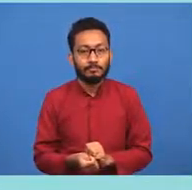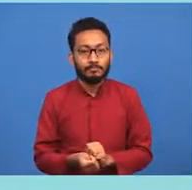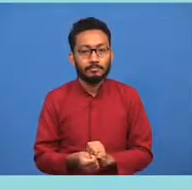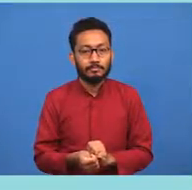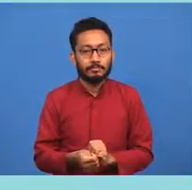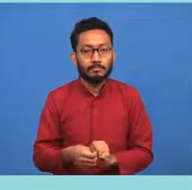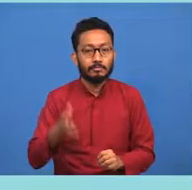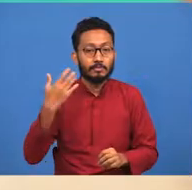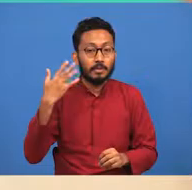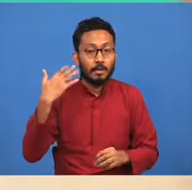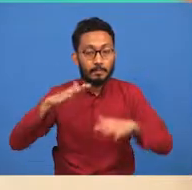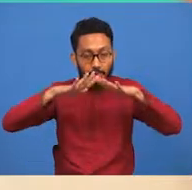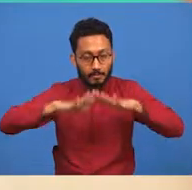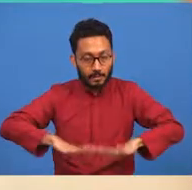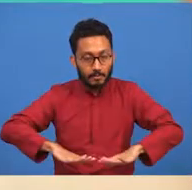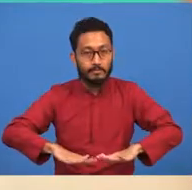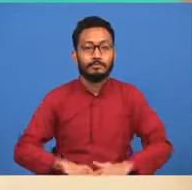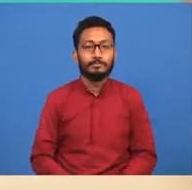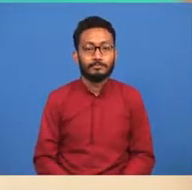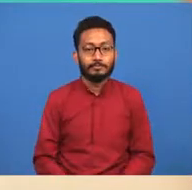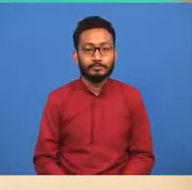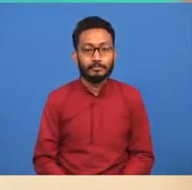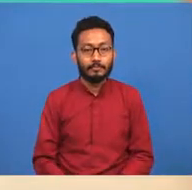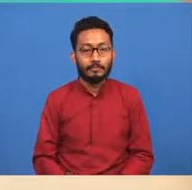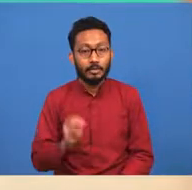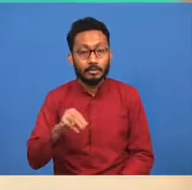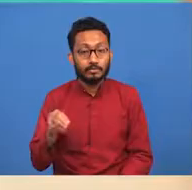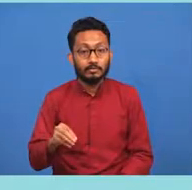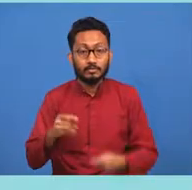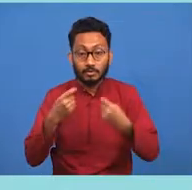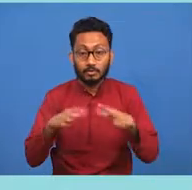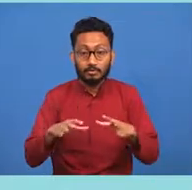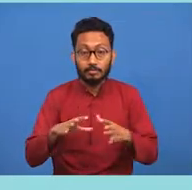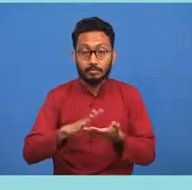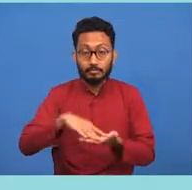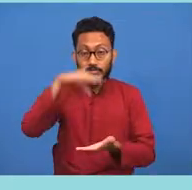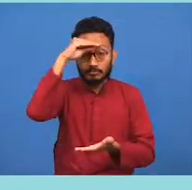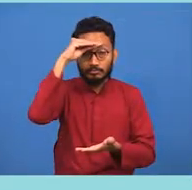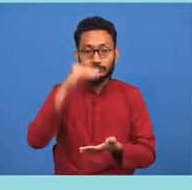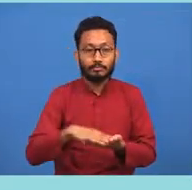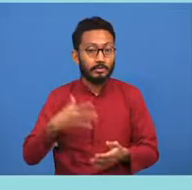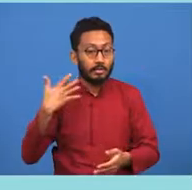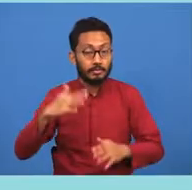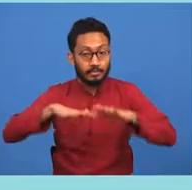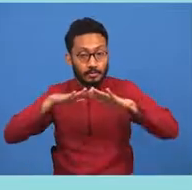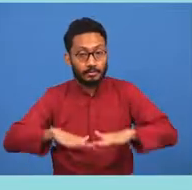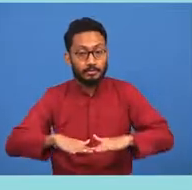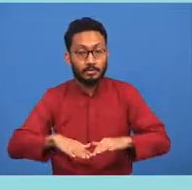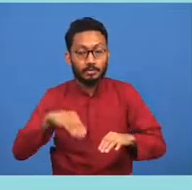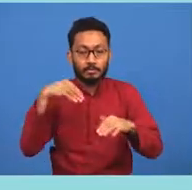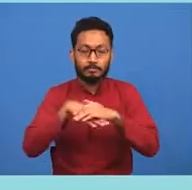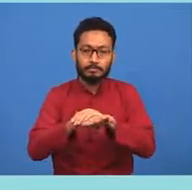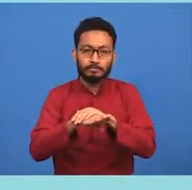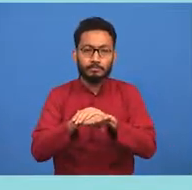pemendekkan. Murid-murid telah belajar tindak balas pemendekkan dalam tajuk penyediaan garam tak terlarut